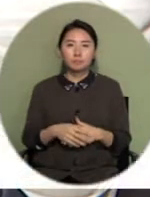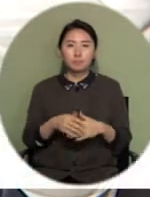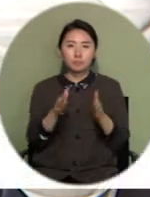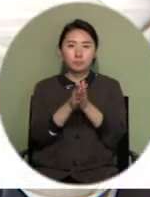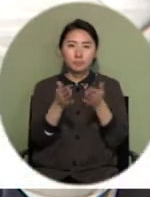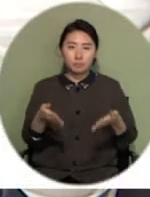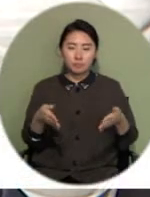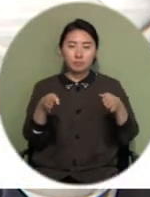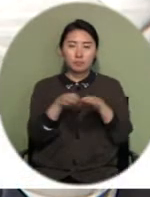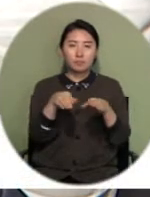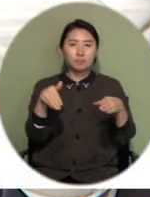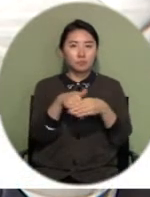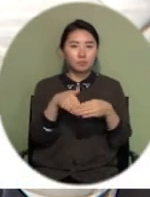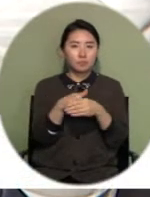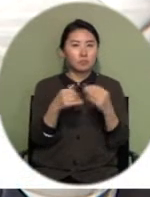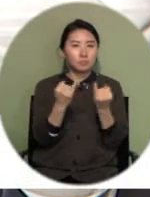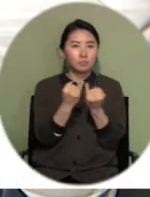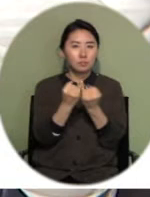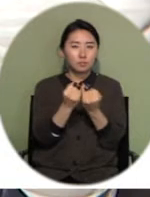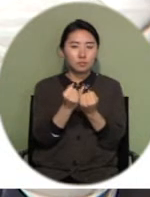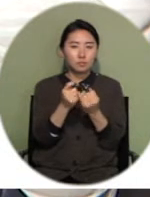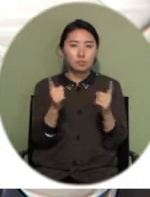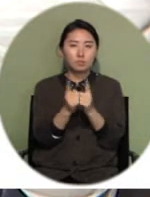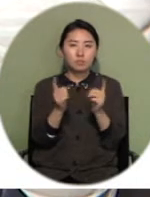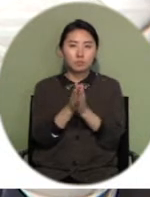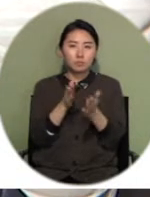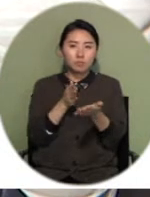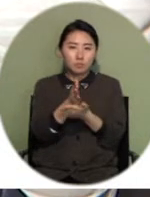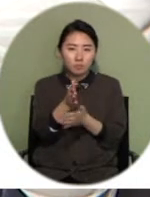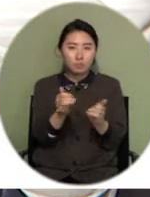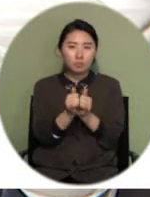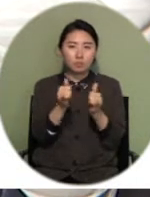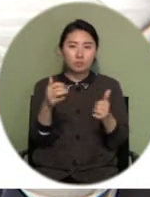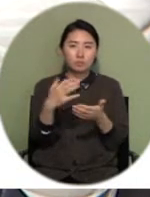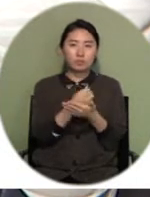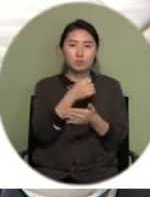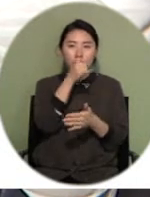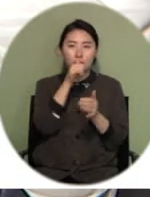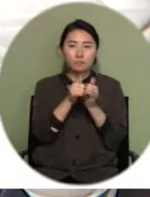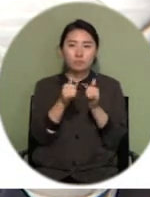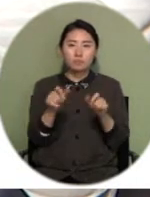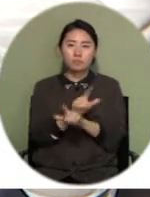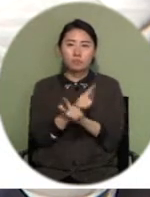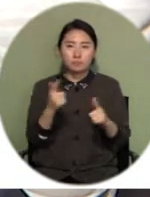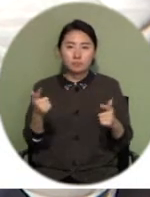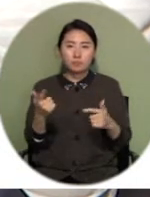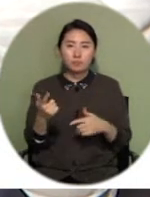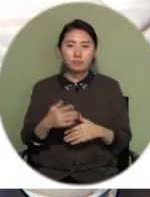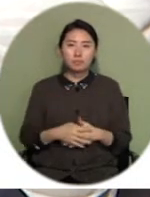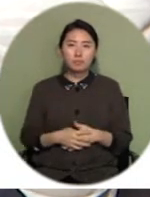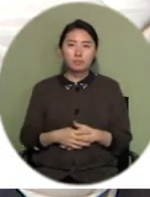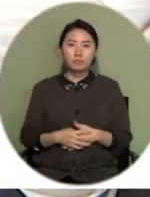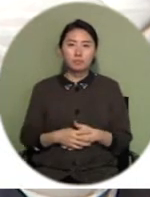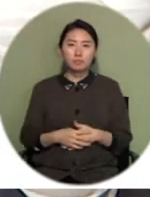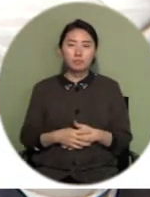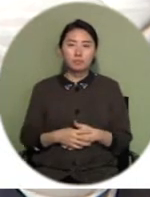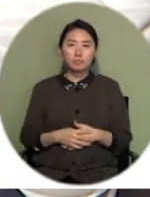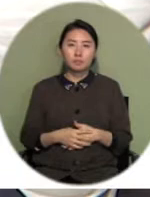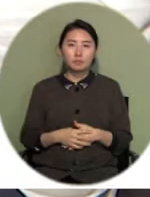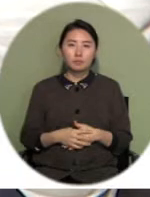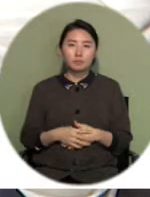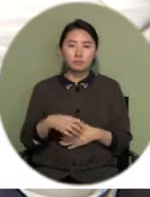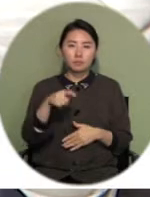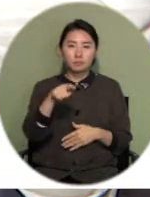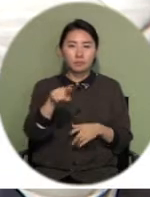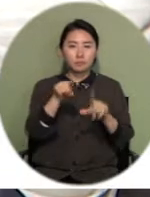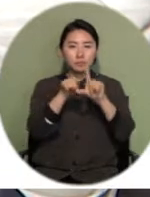왕과의 성 문화에 직접적인 정성을 갖고 계신 분들은 아니잖아요 네 그래 순자 놓고 붐 보고